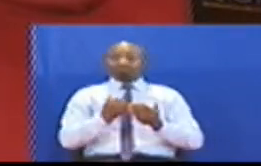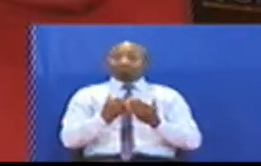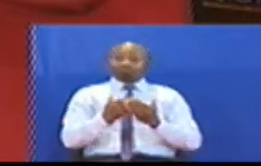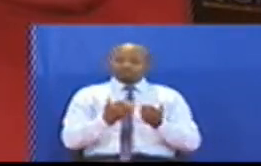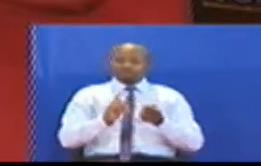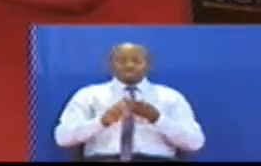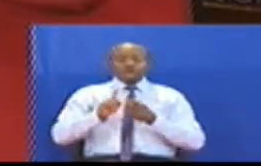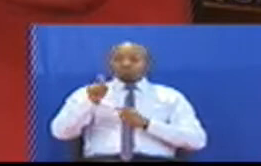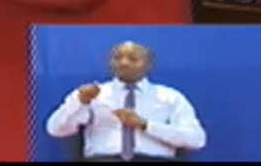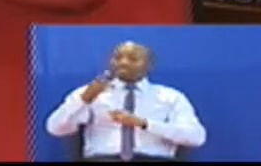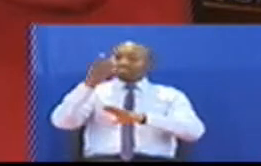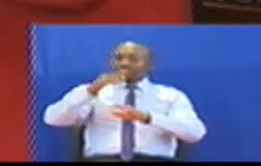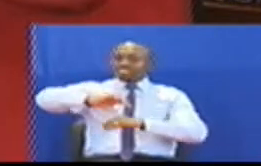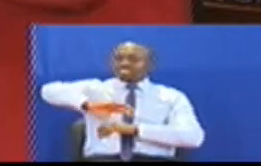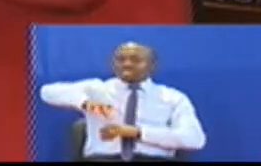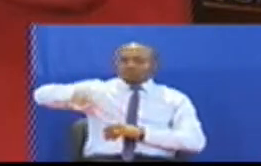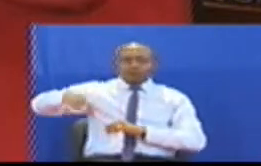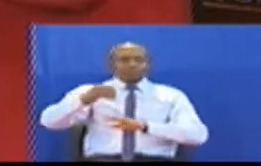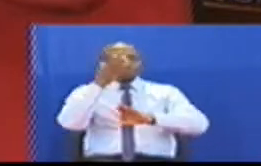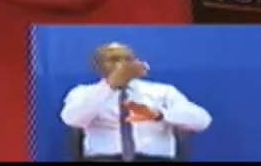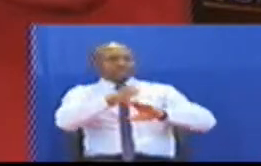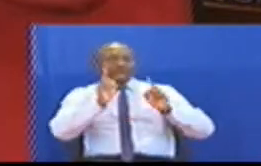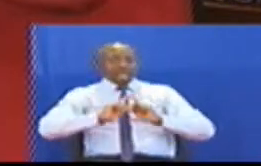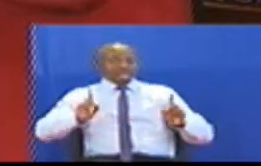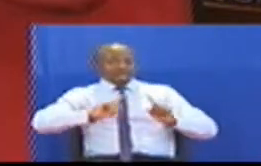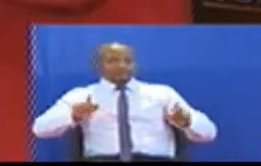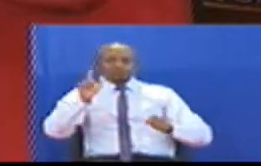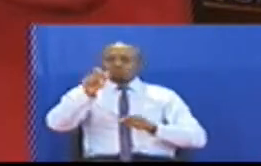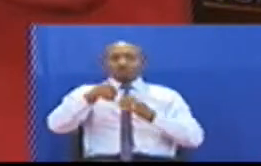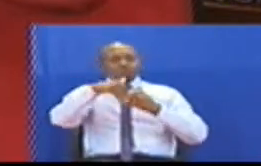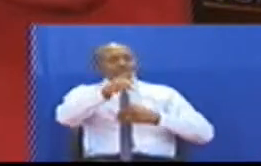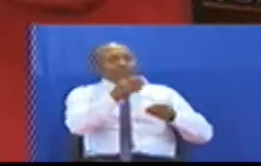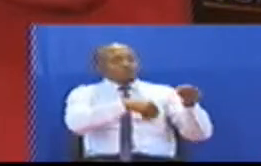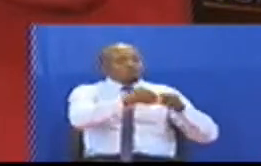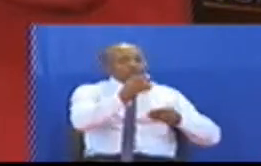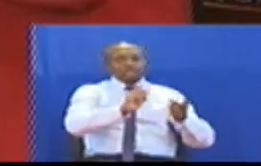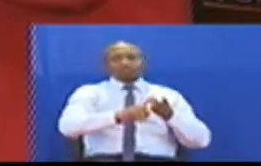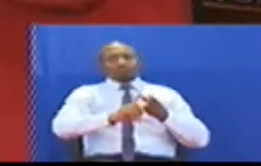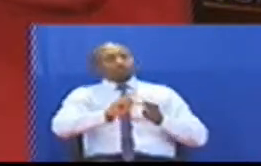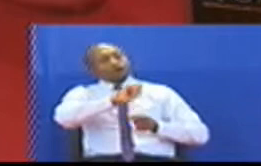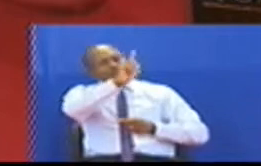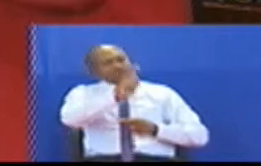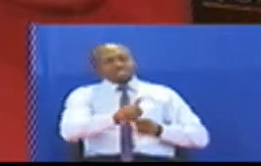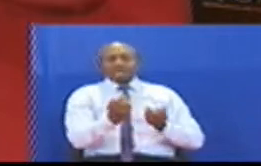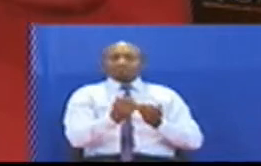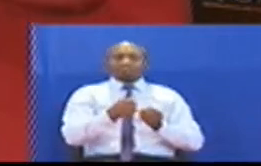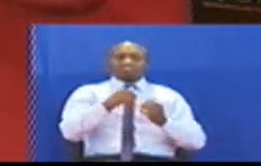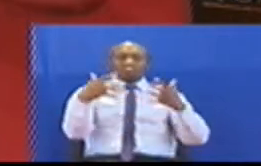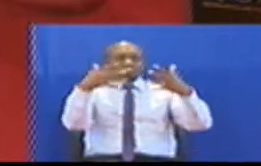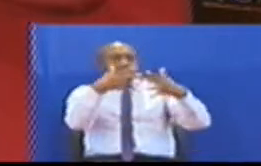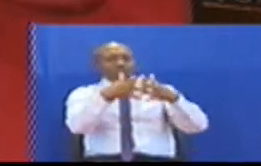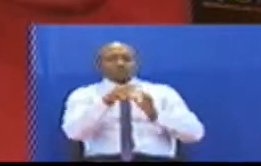Kule Lake Tanganyika wale wavuvi wamekwenda madukani, wamekwenda kuuliza nyavu milimita 8,